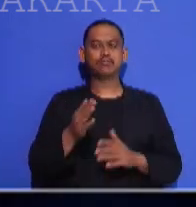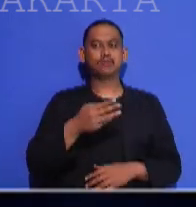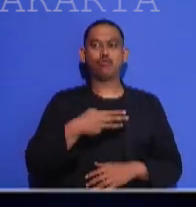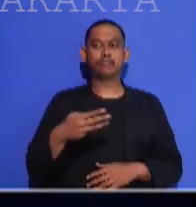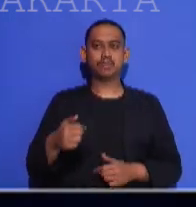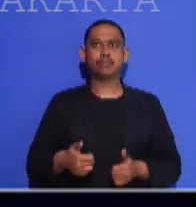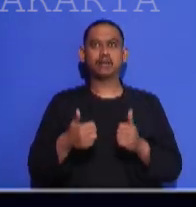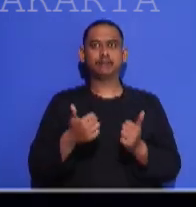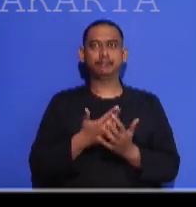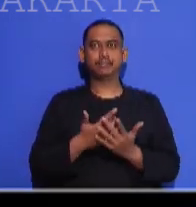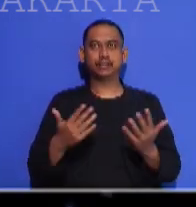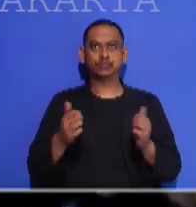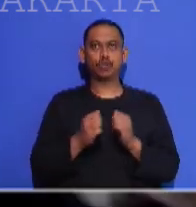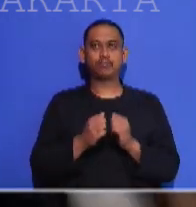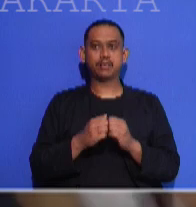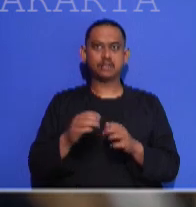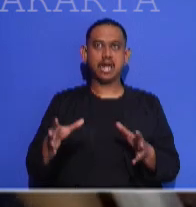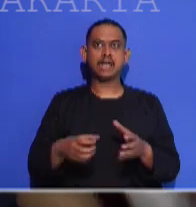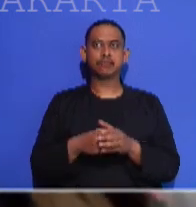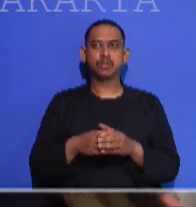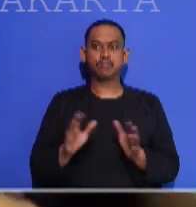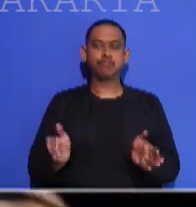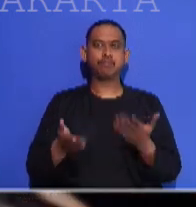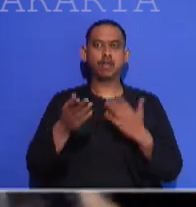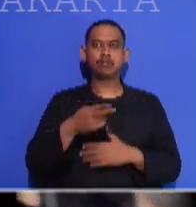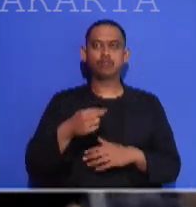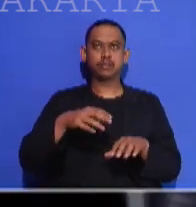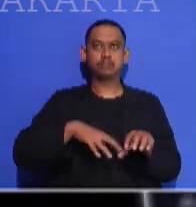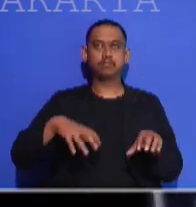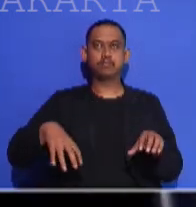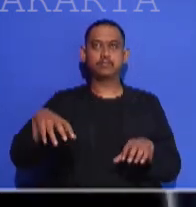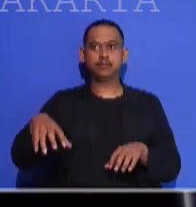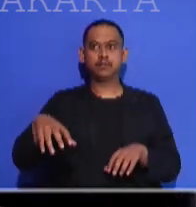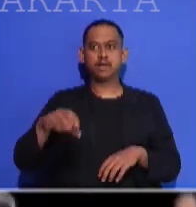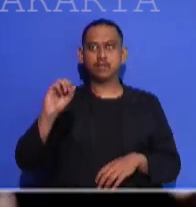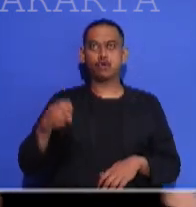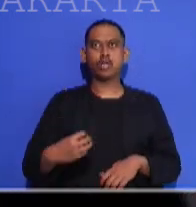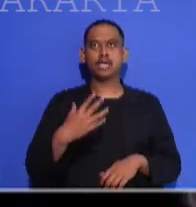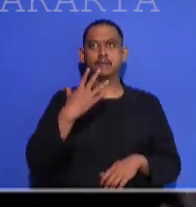luas untuk turut serta dalam pembangunan ekonomi lokal dari Banyuwangi Ucu adritama melaporkan